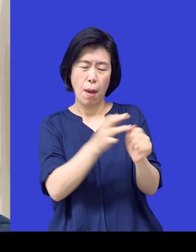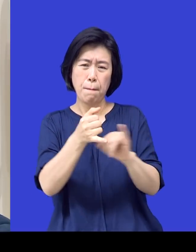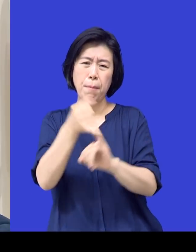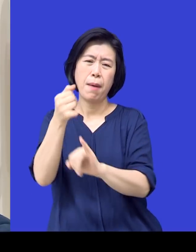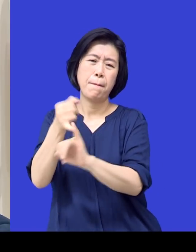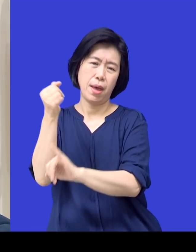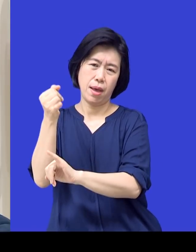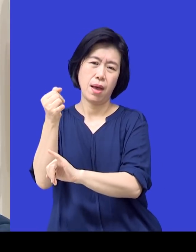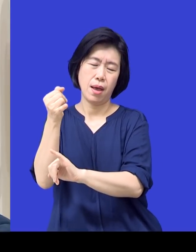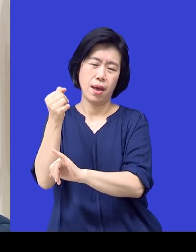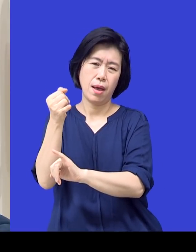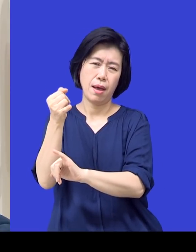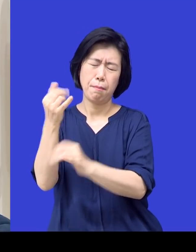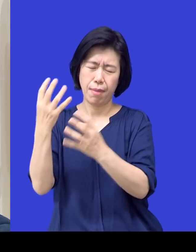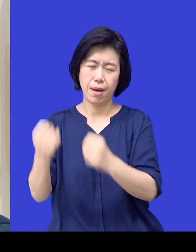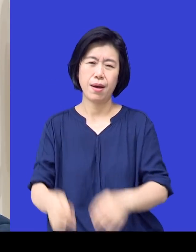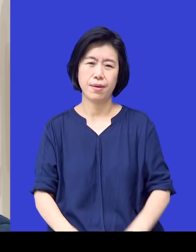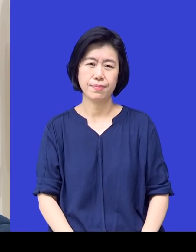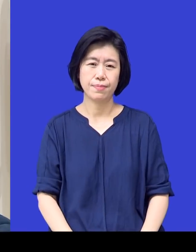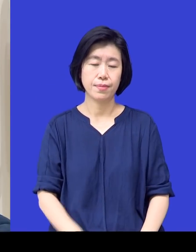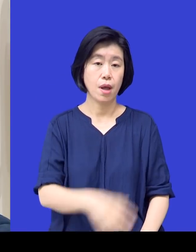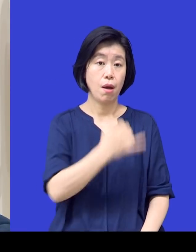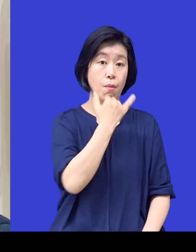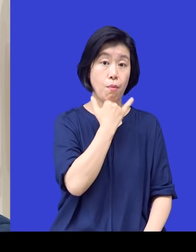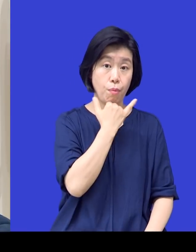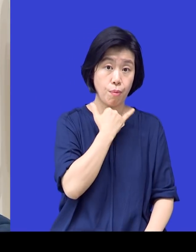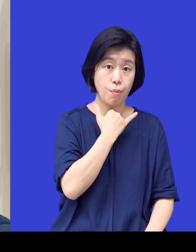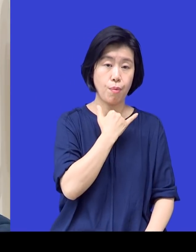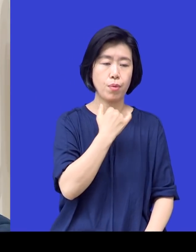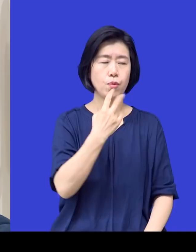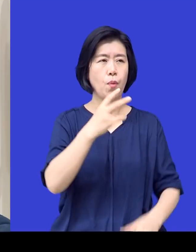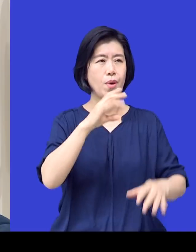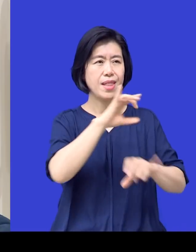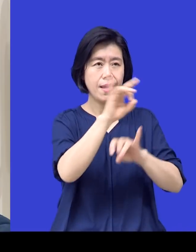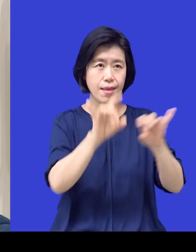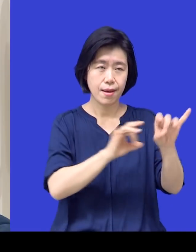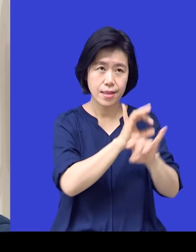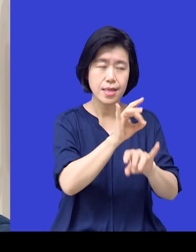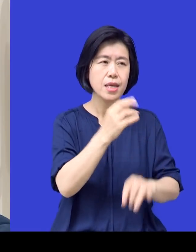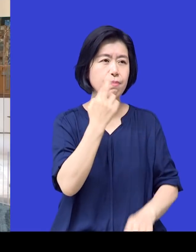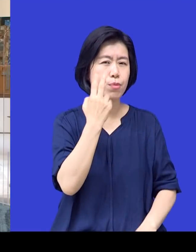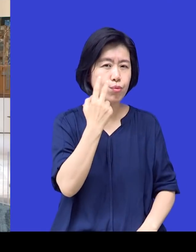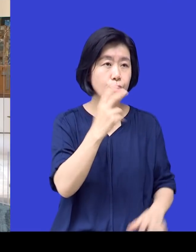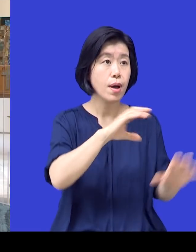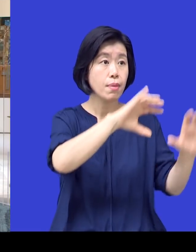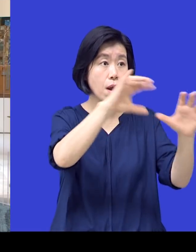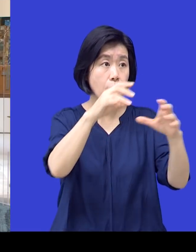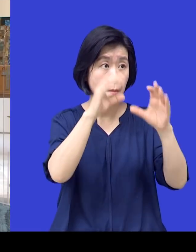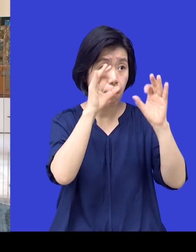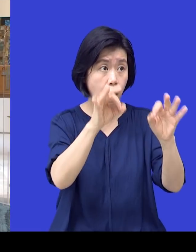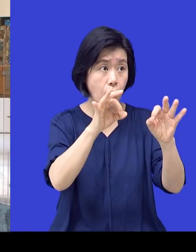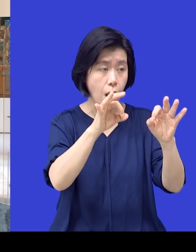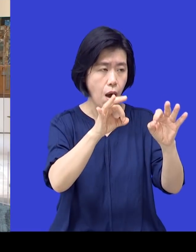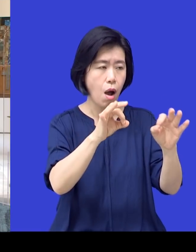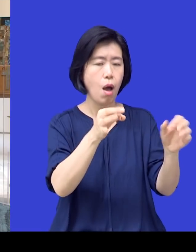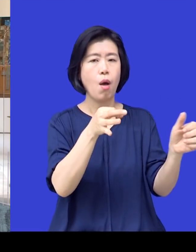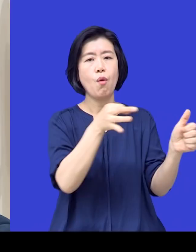네덜란드나 이쪽 또 미국 사람들은 한 번 후원을 시작하면 굉장히 지속적으로 오래 해요.